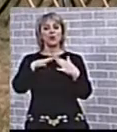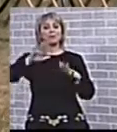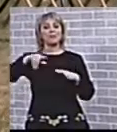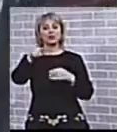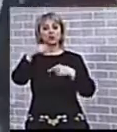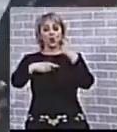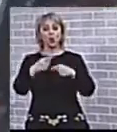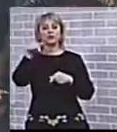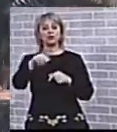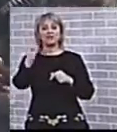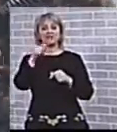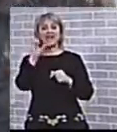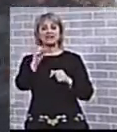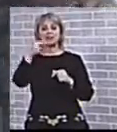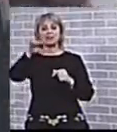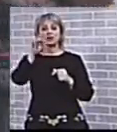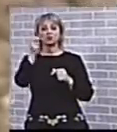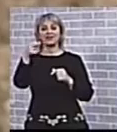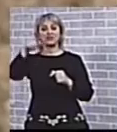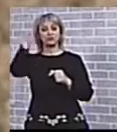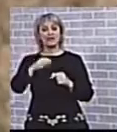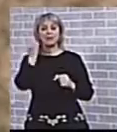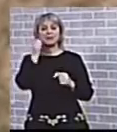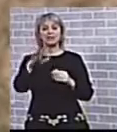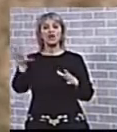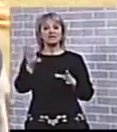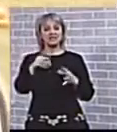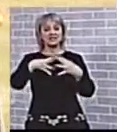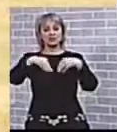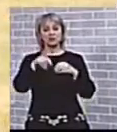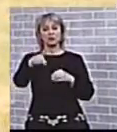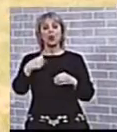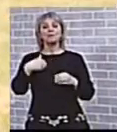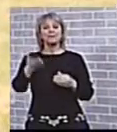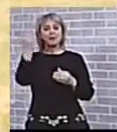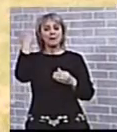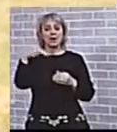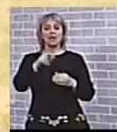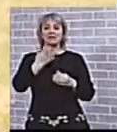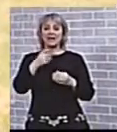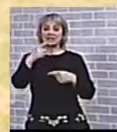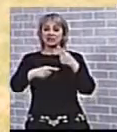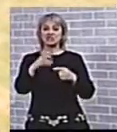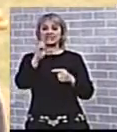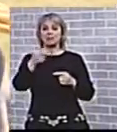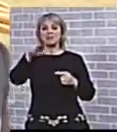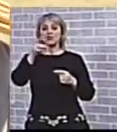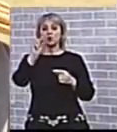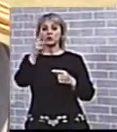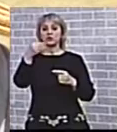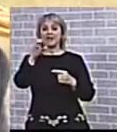потомок участника той войны Алексей Петрушкевич приехал из Москвы со всей семьей. Был мой прапрапрадед Юстин Стефанович